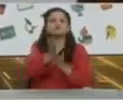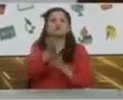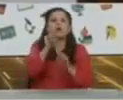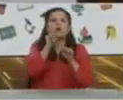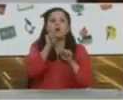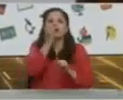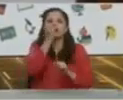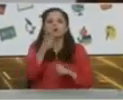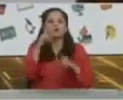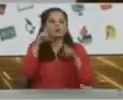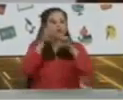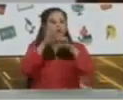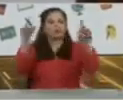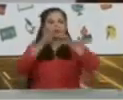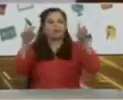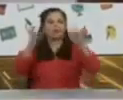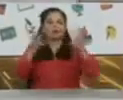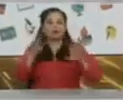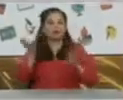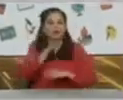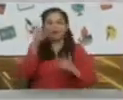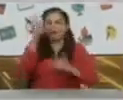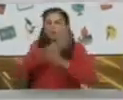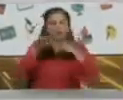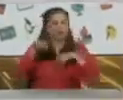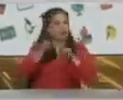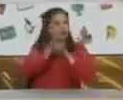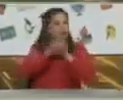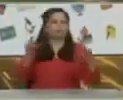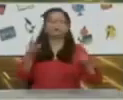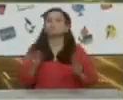ही साफ दिखाई देने लगेगा।